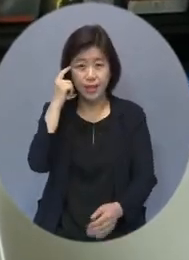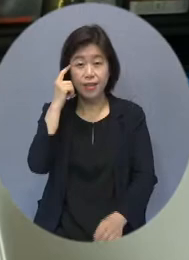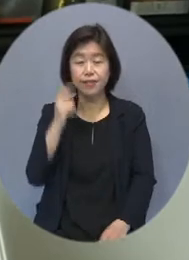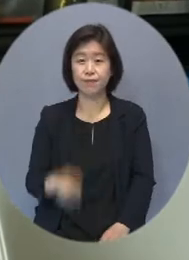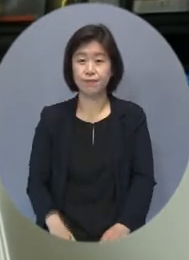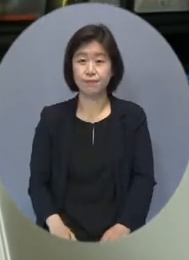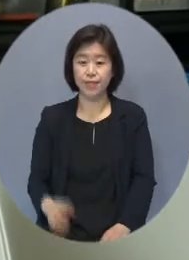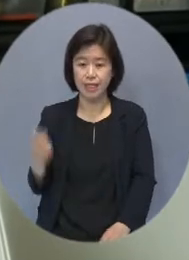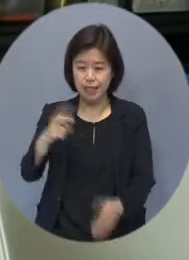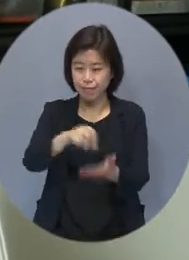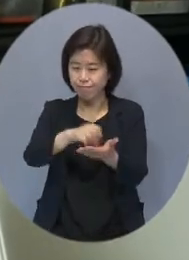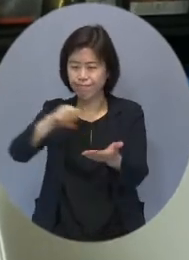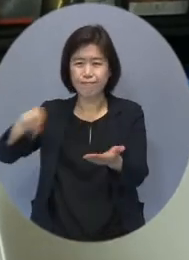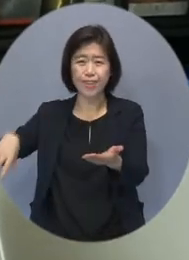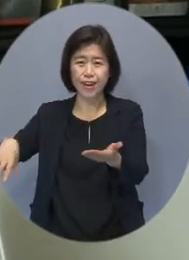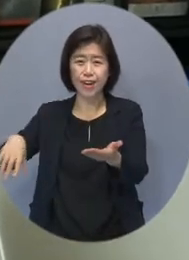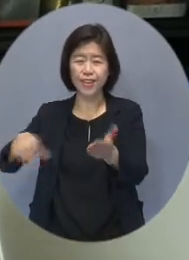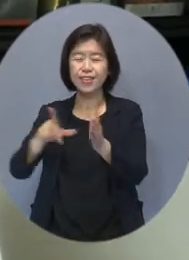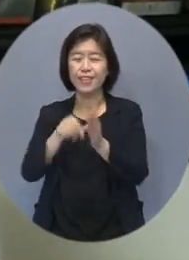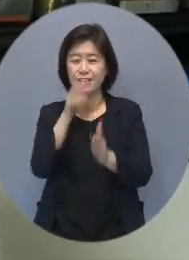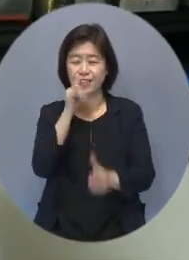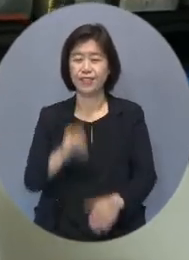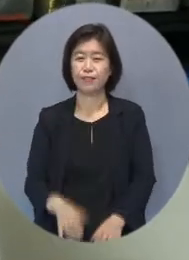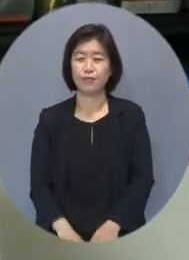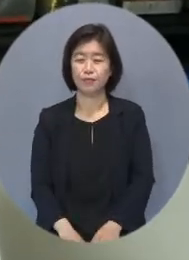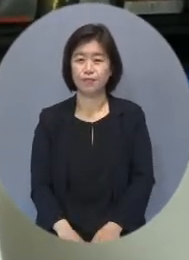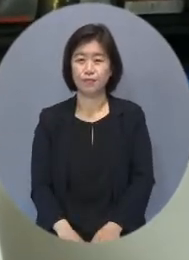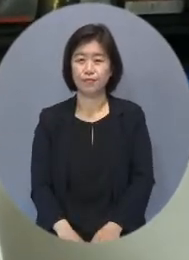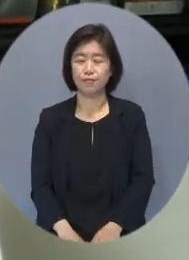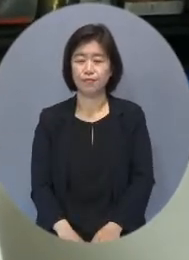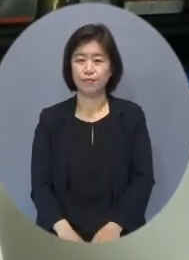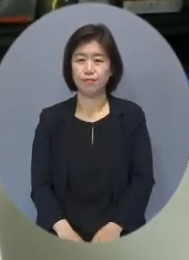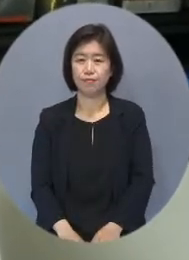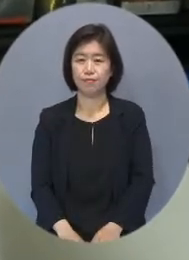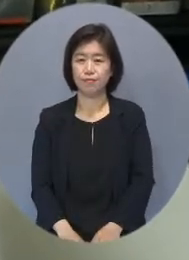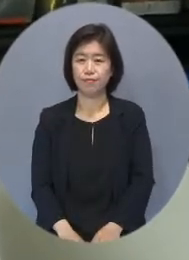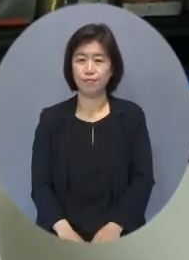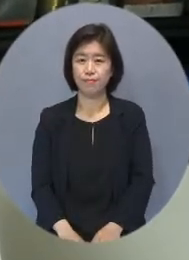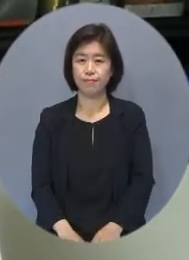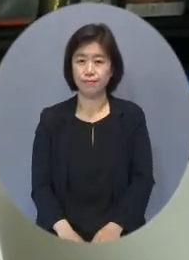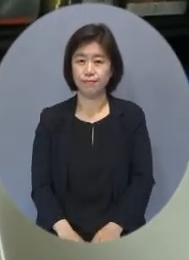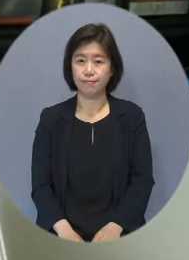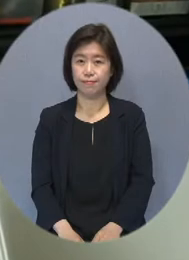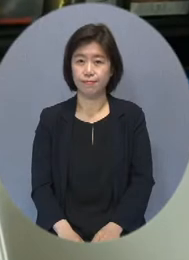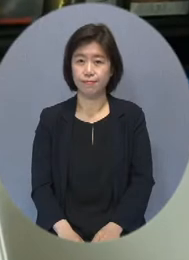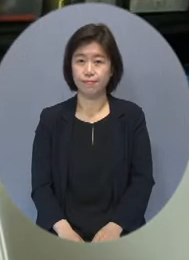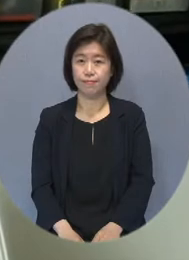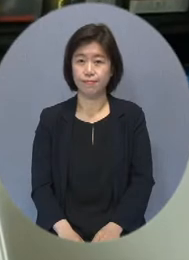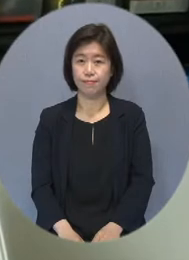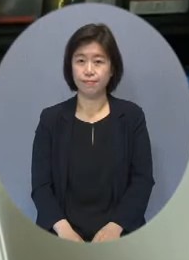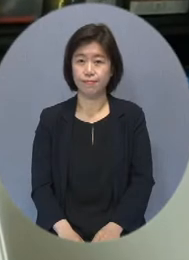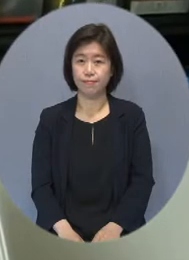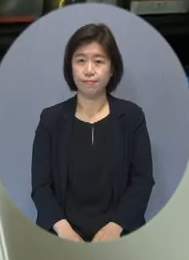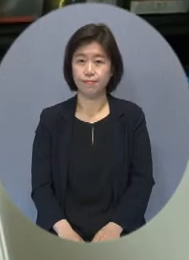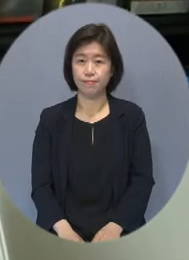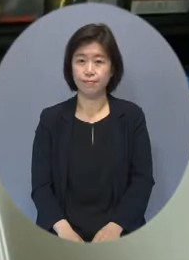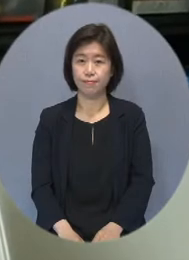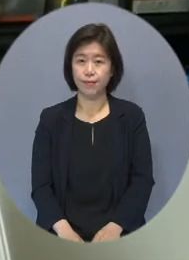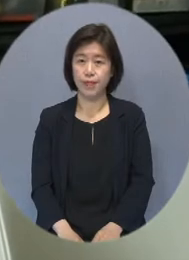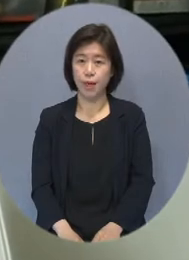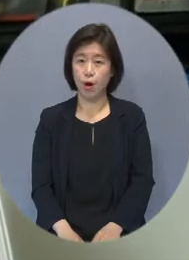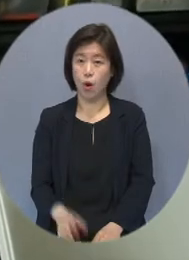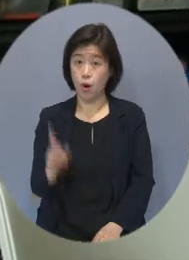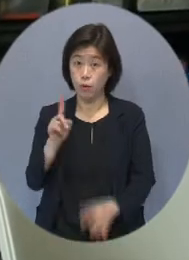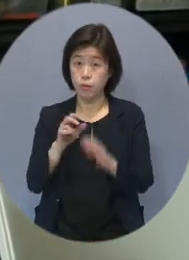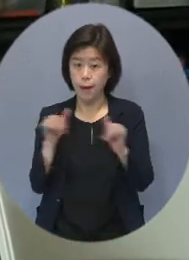이제 뜯어내기도 하고 그래도 이제 그런 거를 못 참는 분들이 계세요. 그러니까 아, 난 여기다